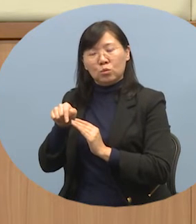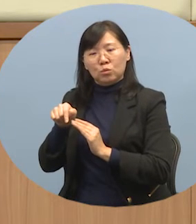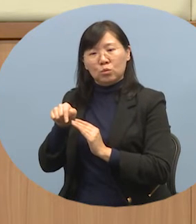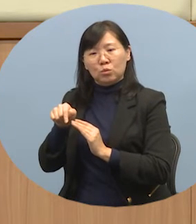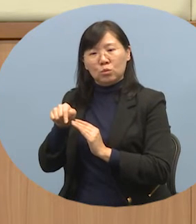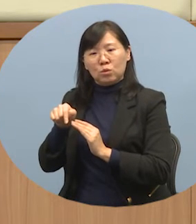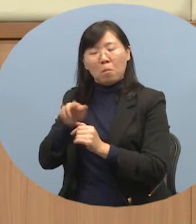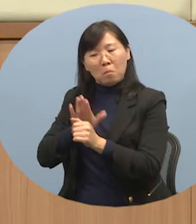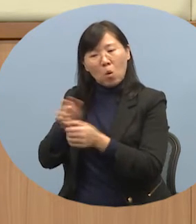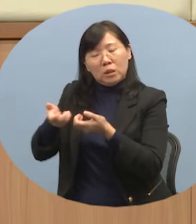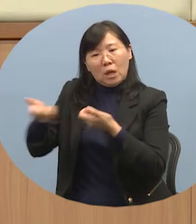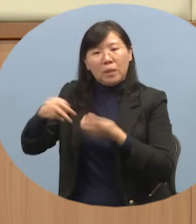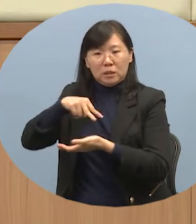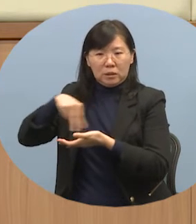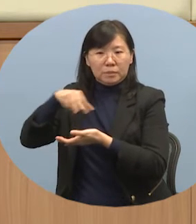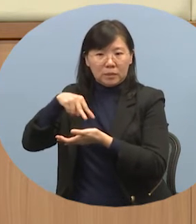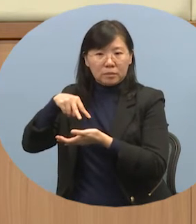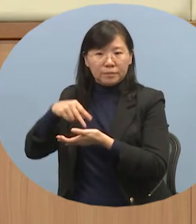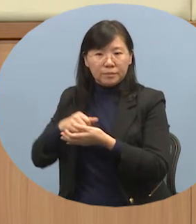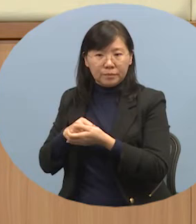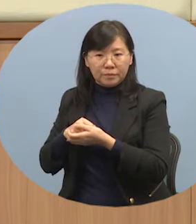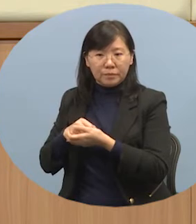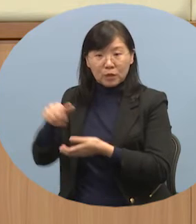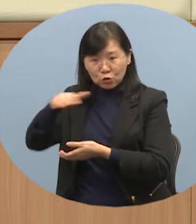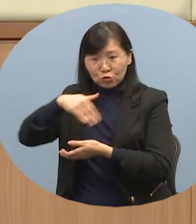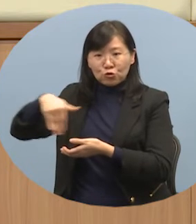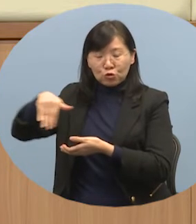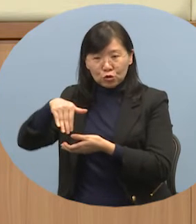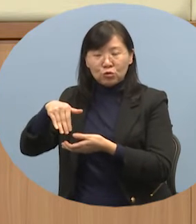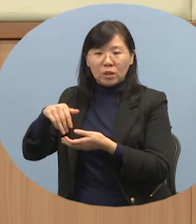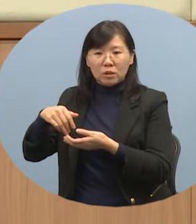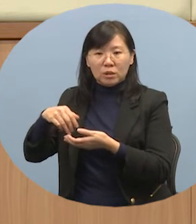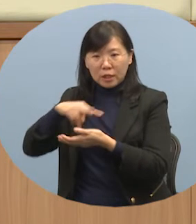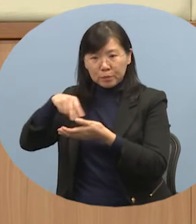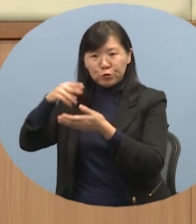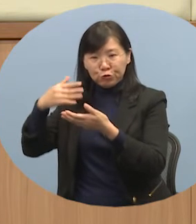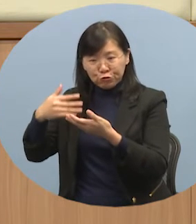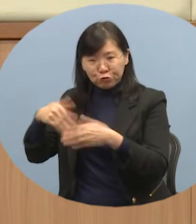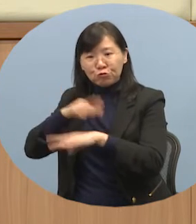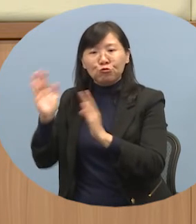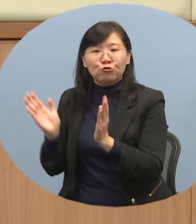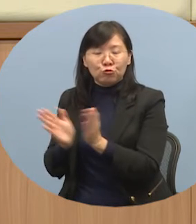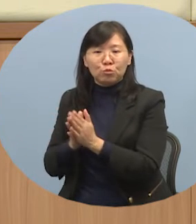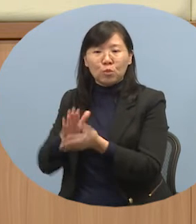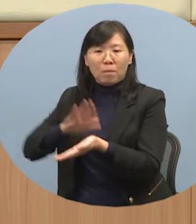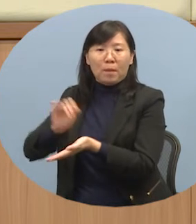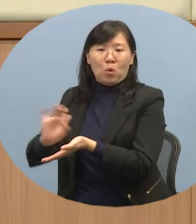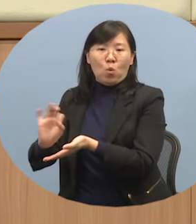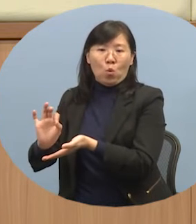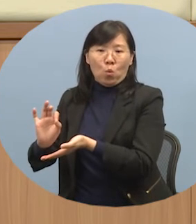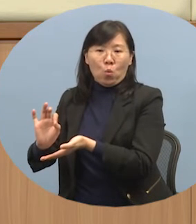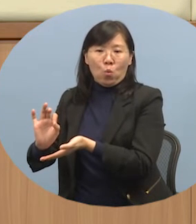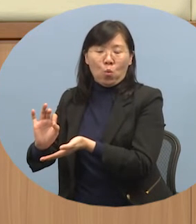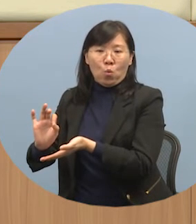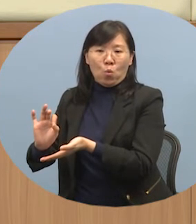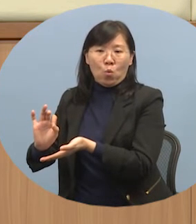幫佢安排咗隔離檢疫噶啦。佢哋嘅測試結果咧，全部都係陰性嘅。另外